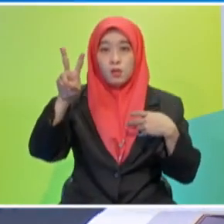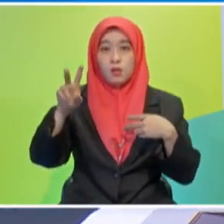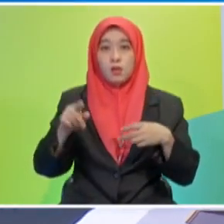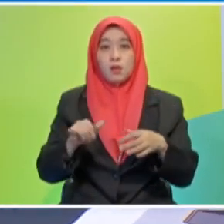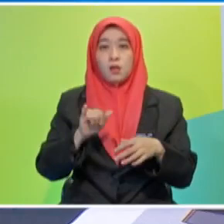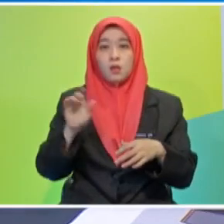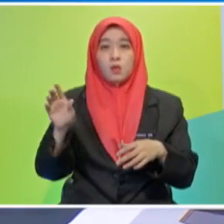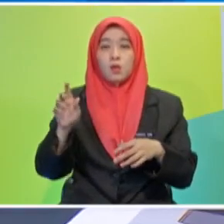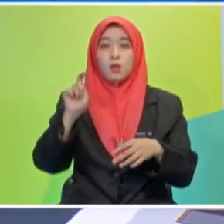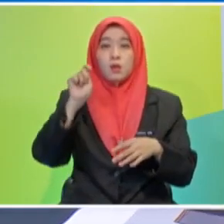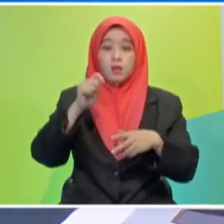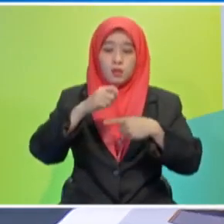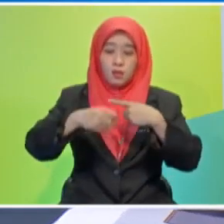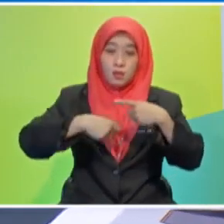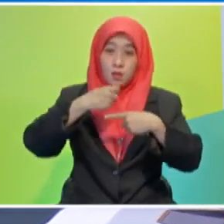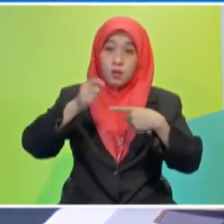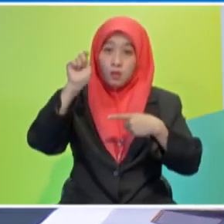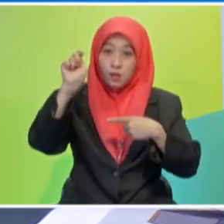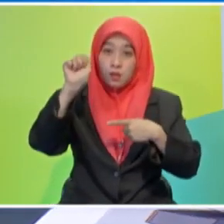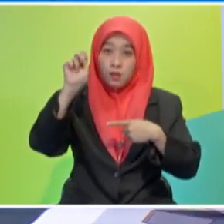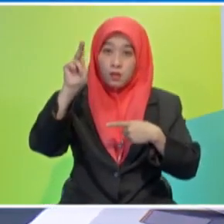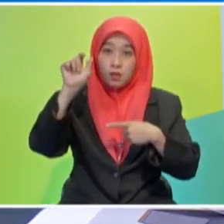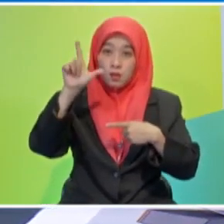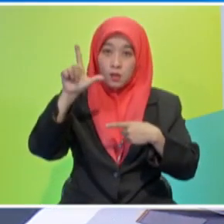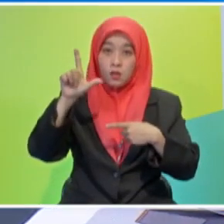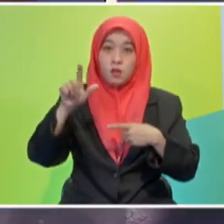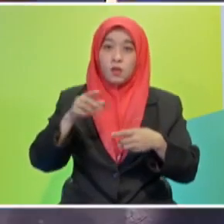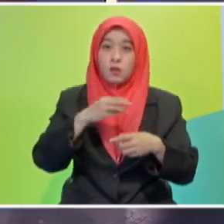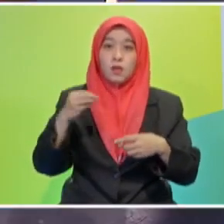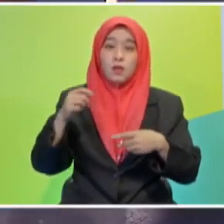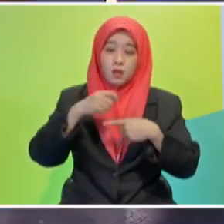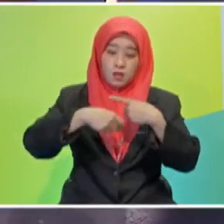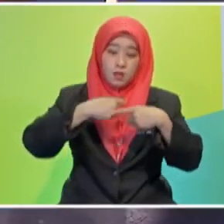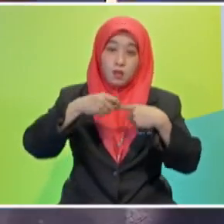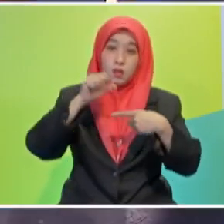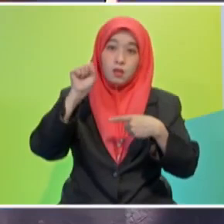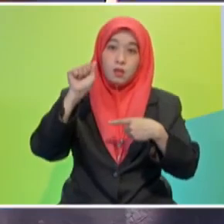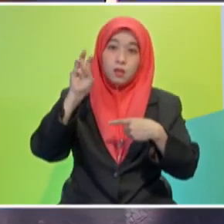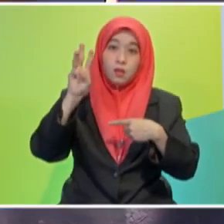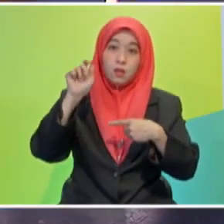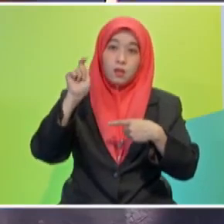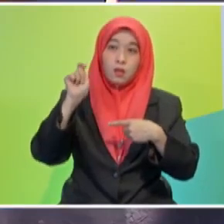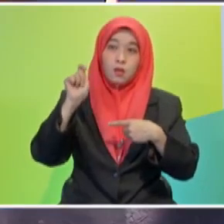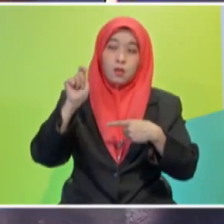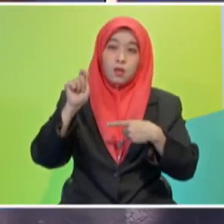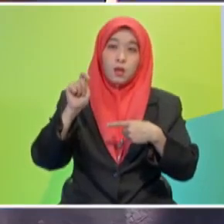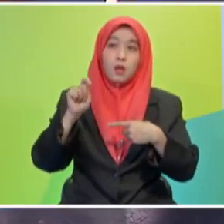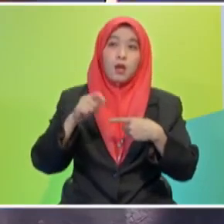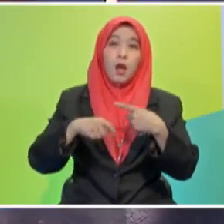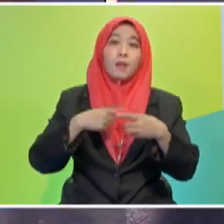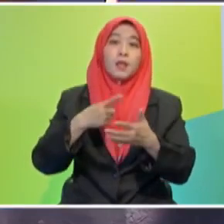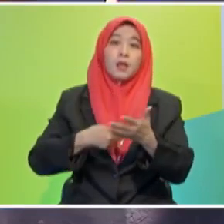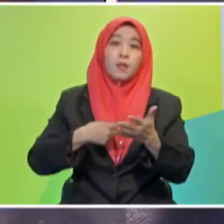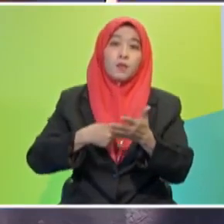sawat. Okey, yang pertama, untuk takal, apa fungsi takal Aiman? Okey, berfungsi untuk menggerakkan sesuatu objek